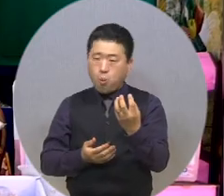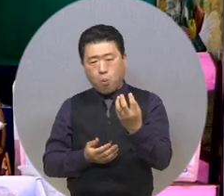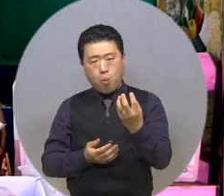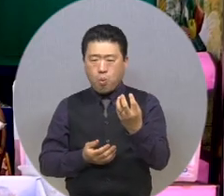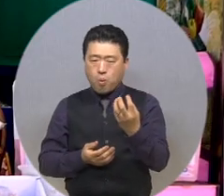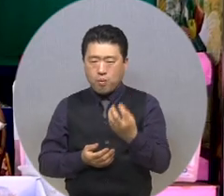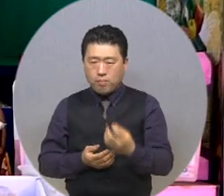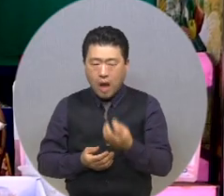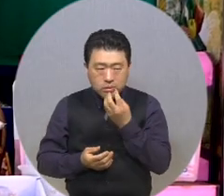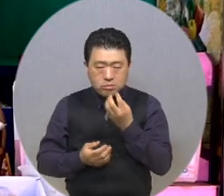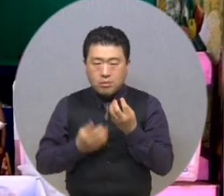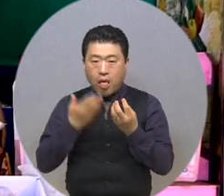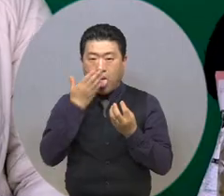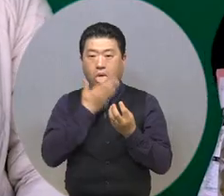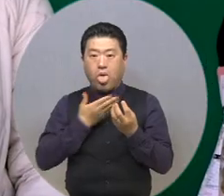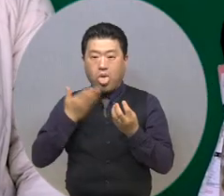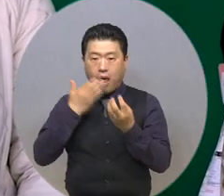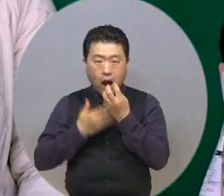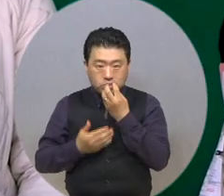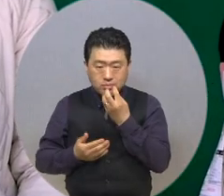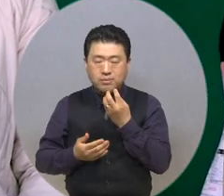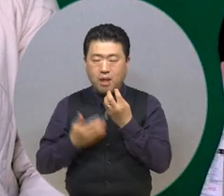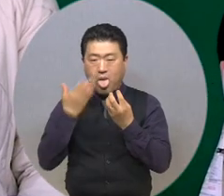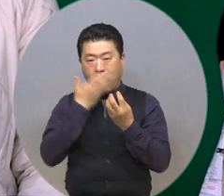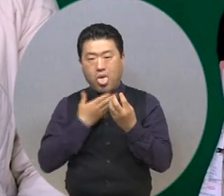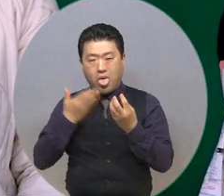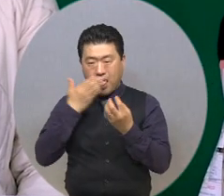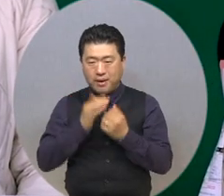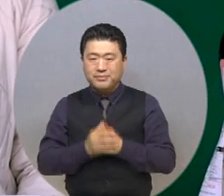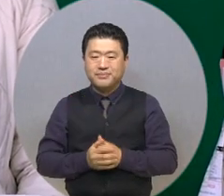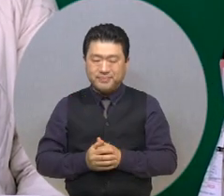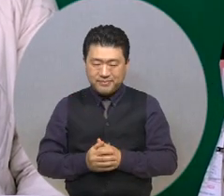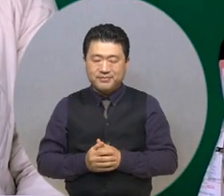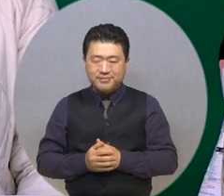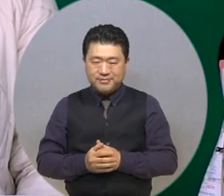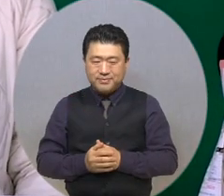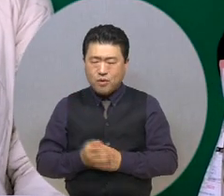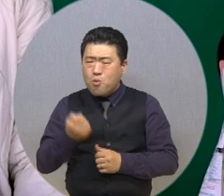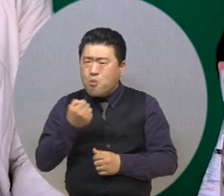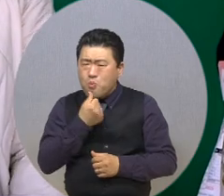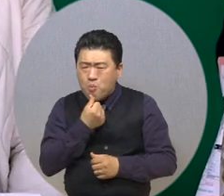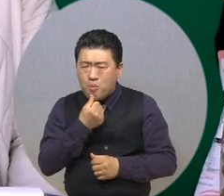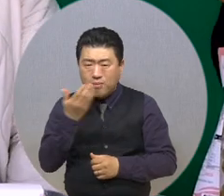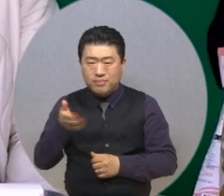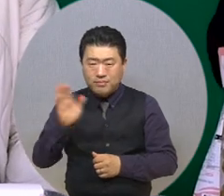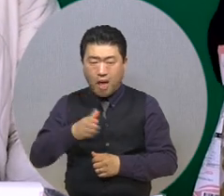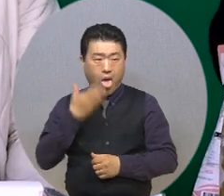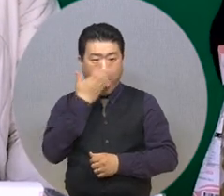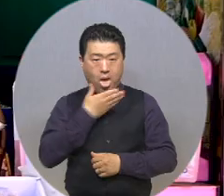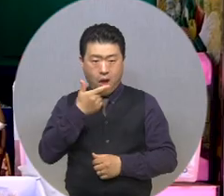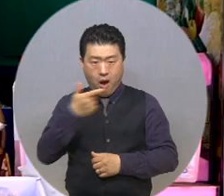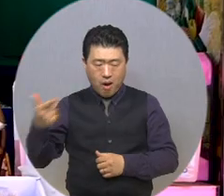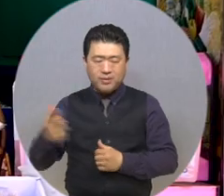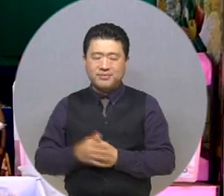달아. 달아? 응. 먹이는 조금 안 돼. 근데 이건. 아우, 달다. 아니,